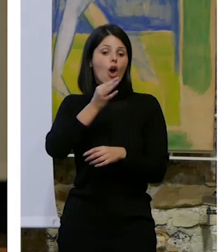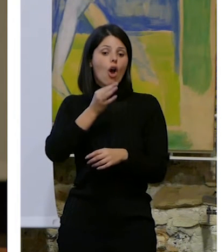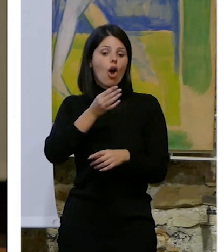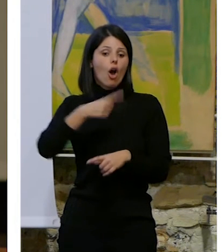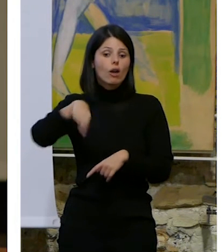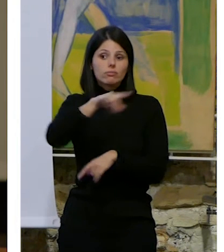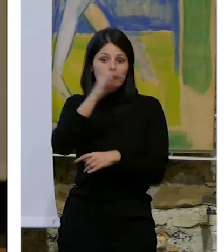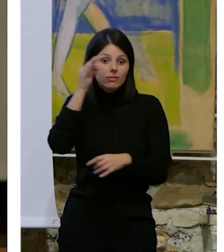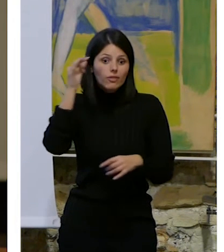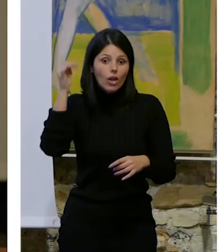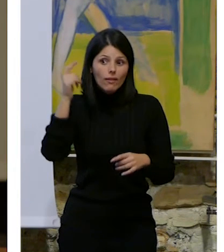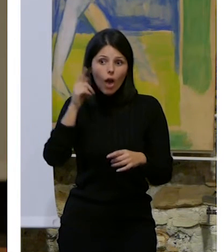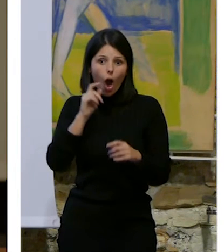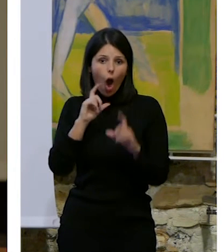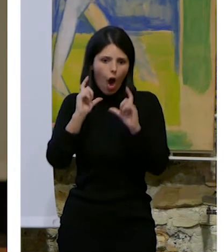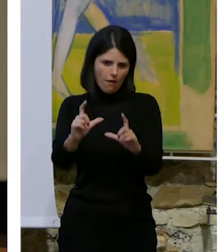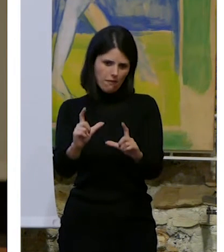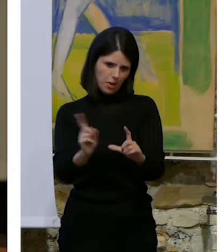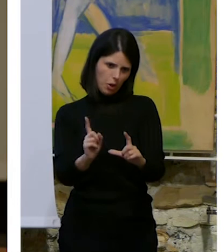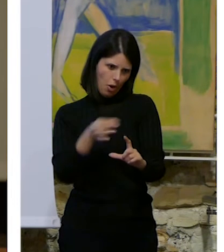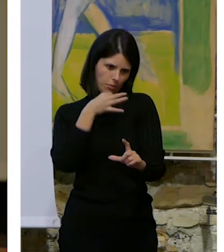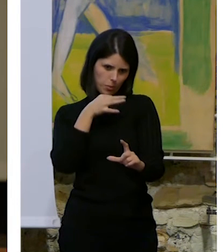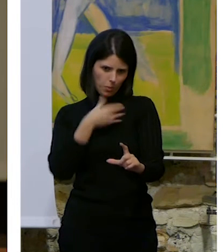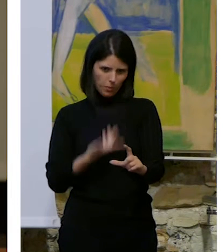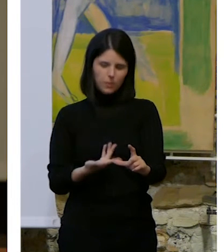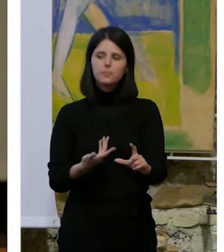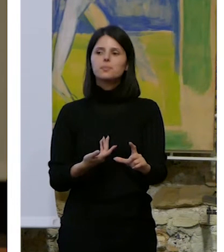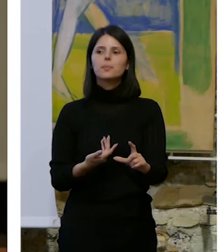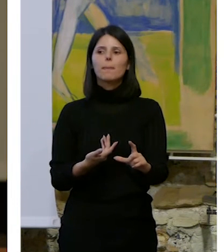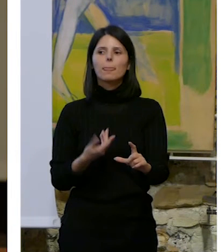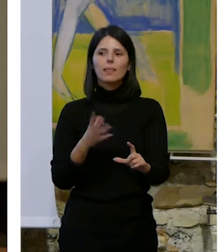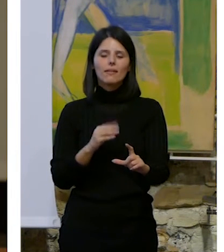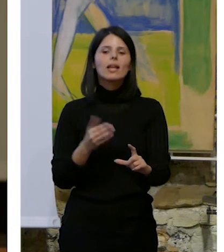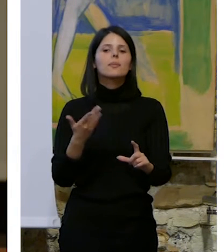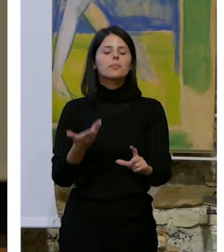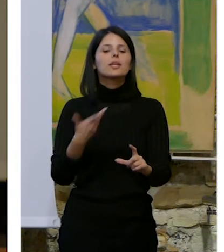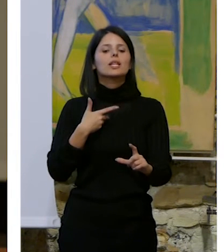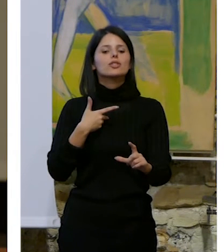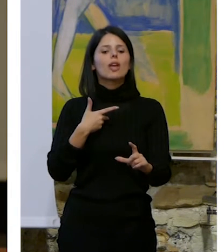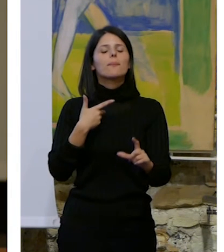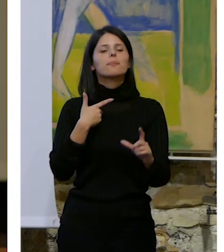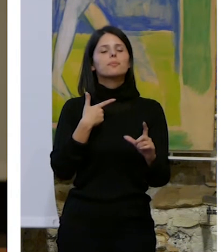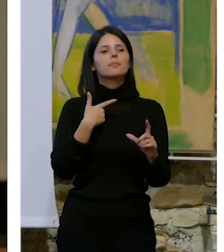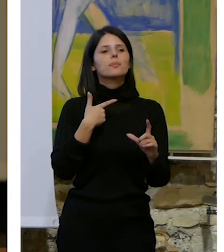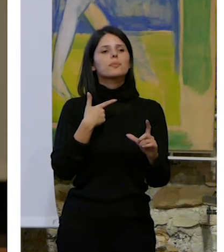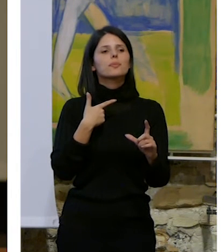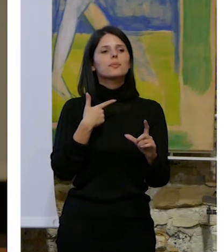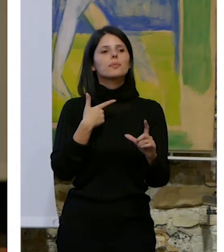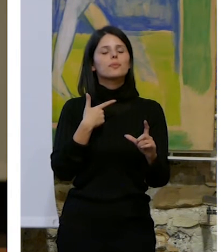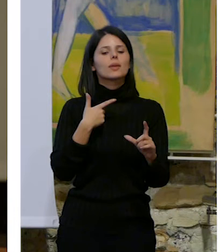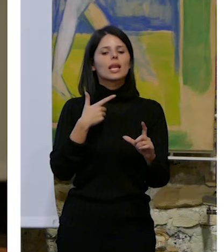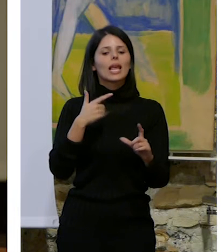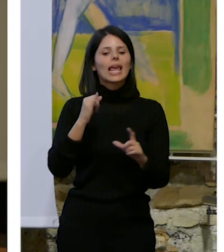offendete? No, si può fare. E ci riporta al dibattito fondamentale, cioè cos'è la gnosi?